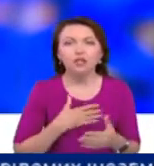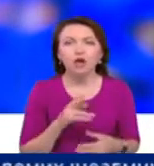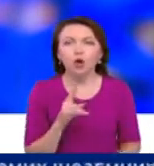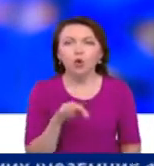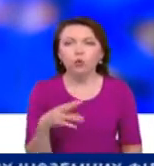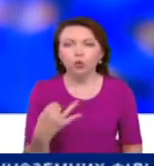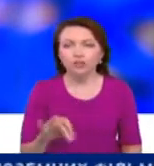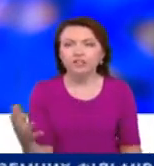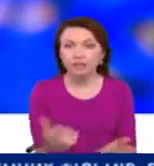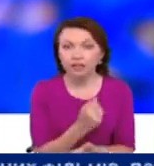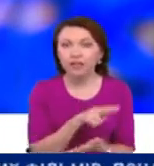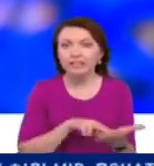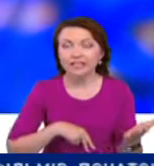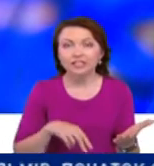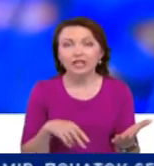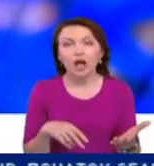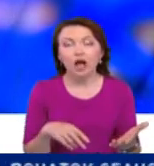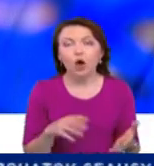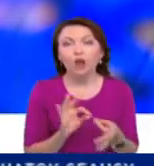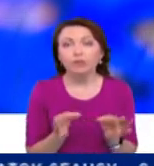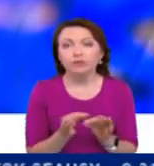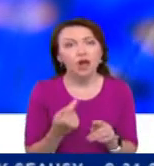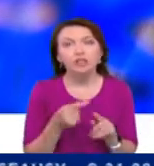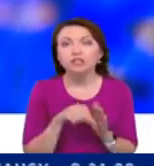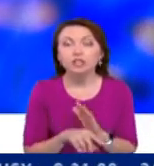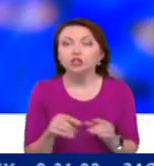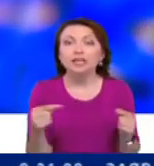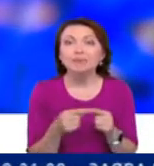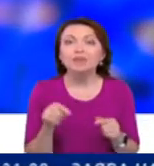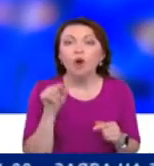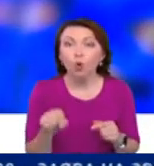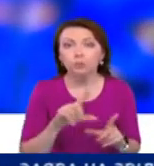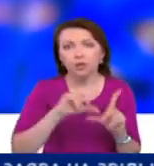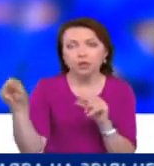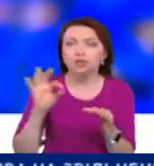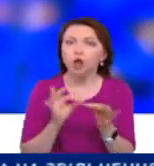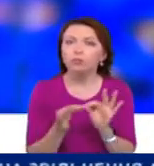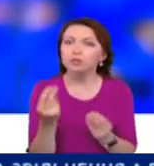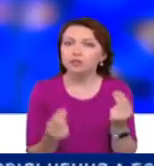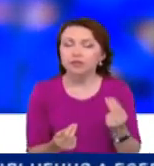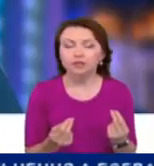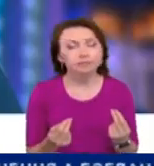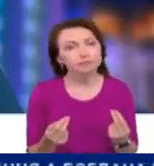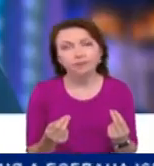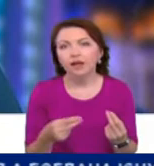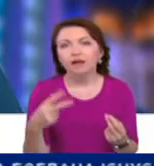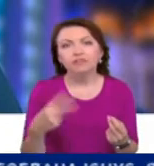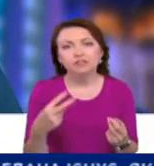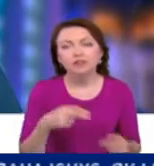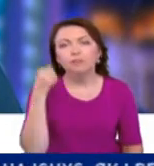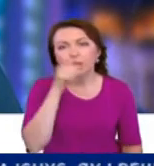Колодій завоював ліцензію олімпійську. Это не значит, что именно он поедет на Олимпийские игры. В 2020